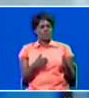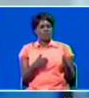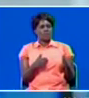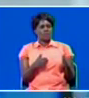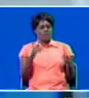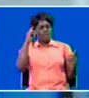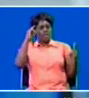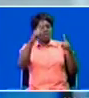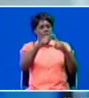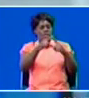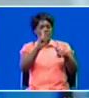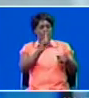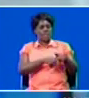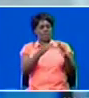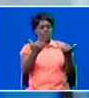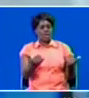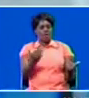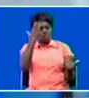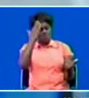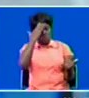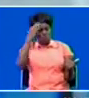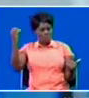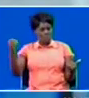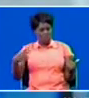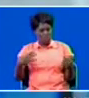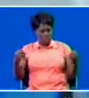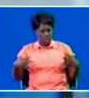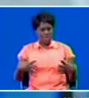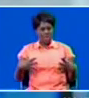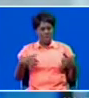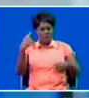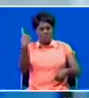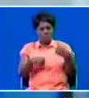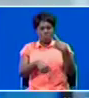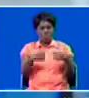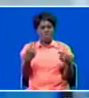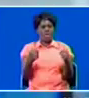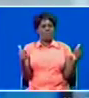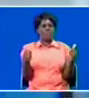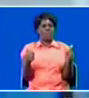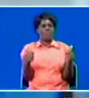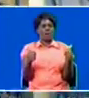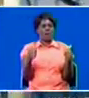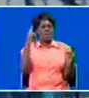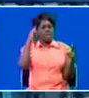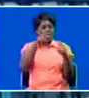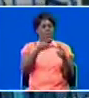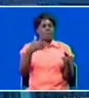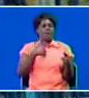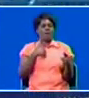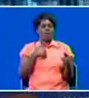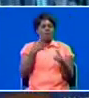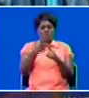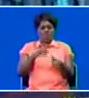have a target for the season and they know it very well and winning as many matches as possible is one of the ambitions we have this season.